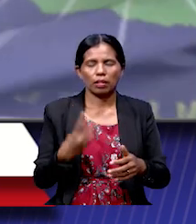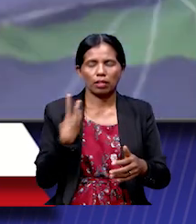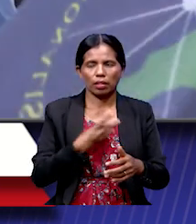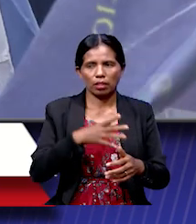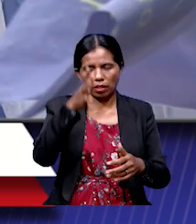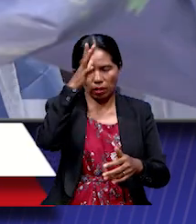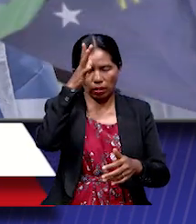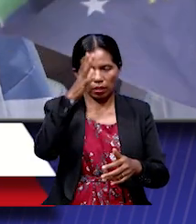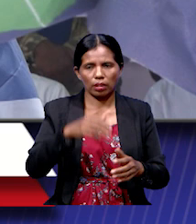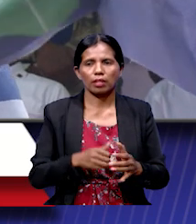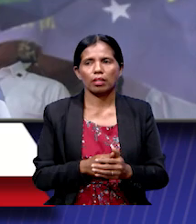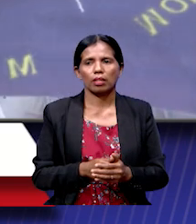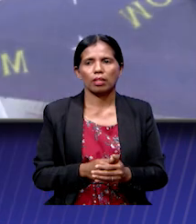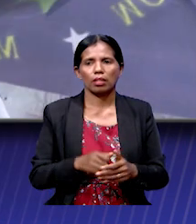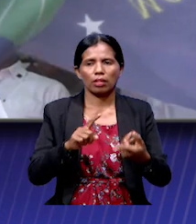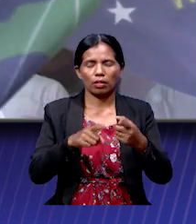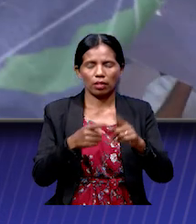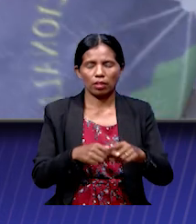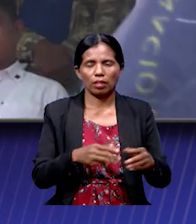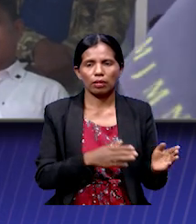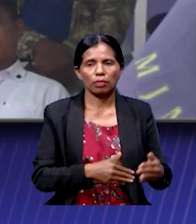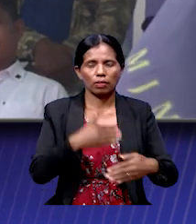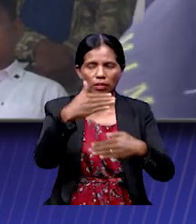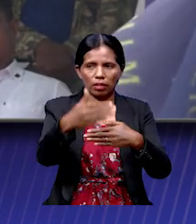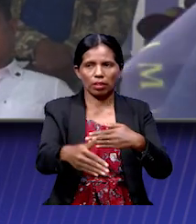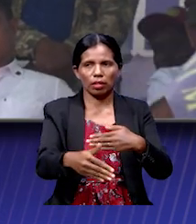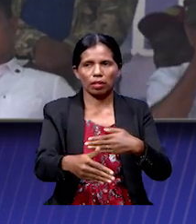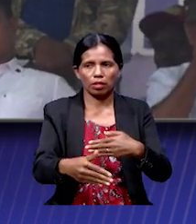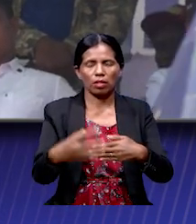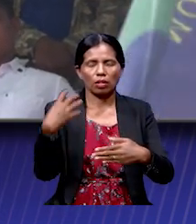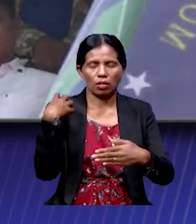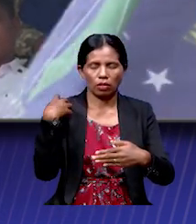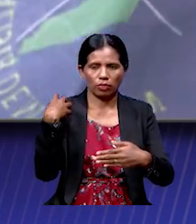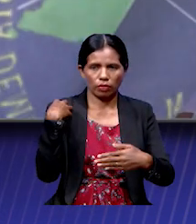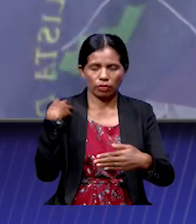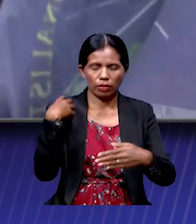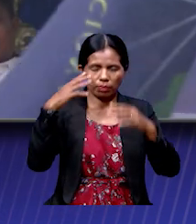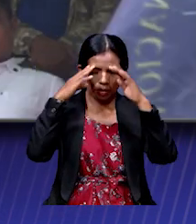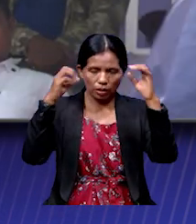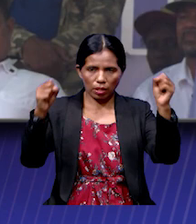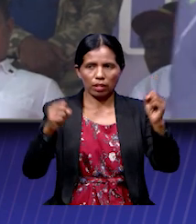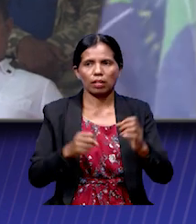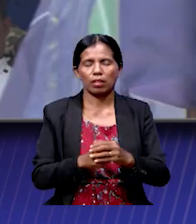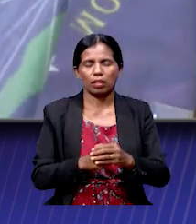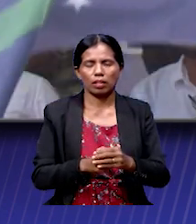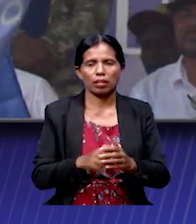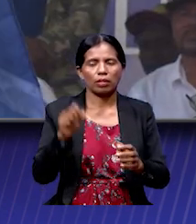ita ne companheiro ne, atu hakatwa iha palaisu aitara klara. Kokor na kalai, companheiro